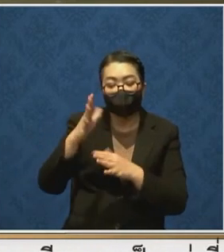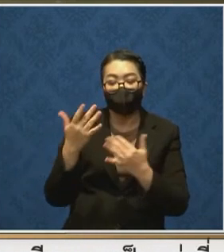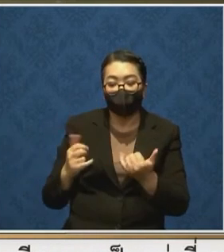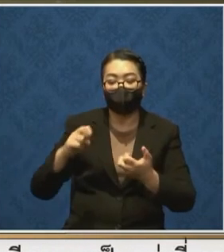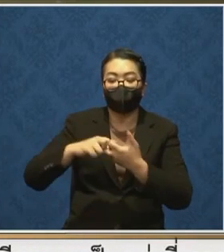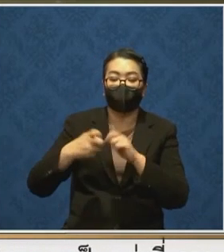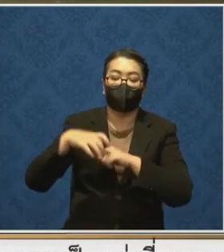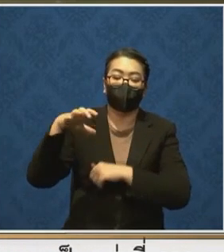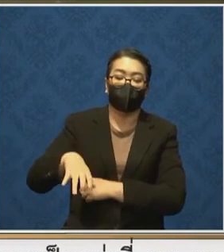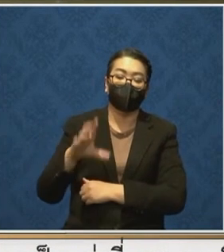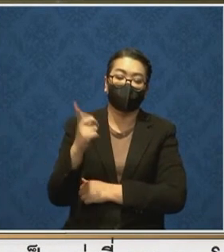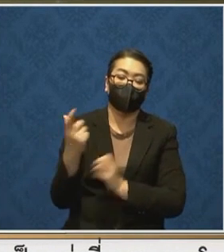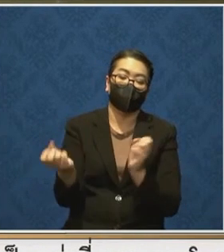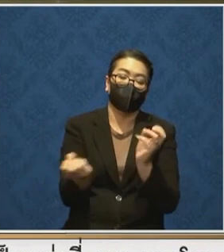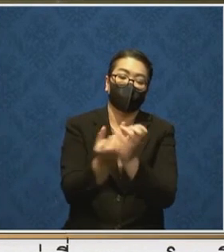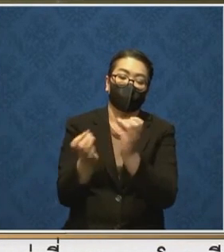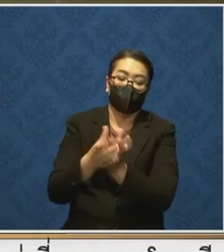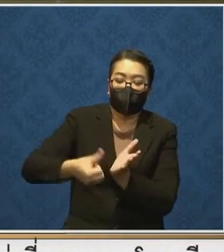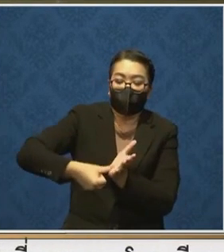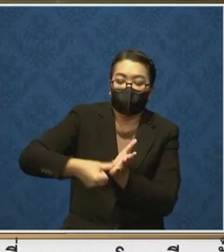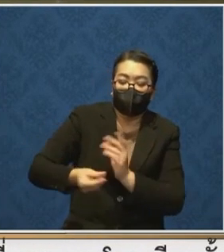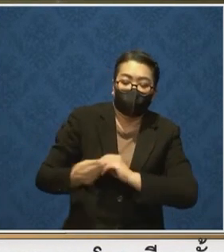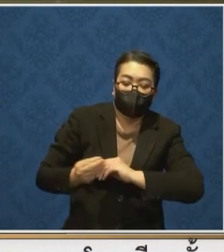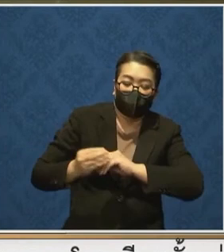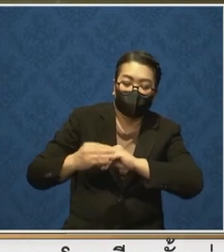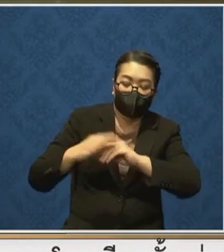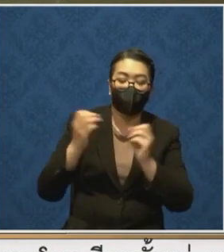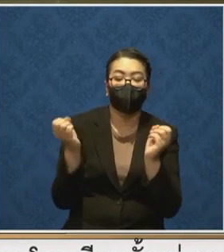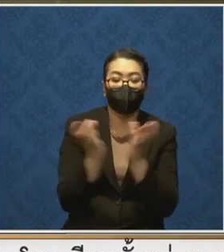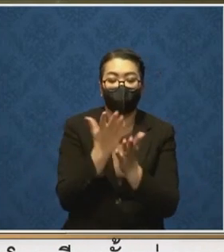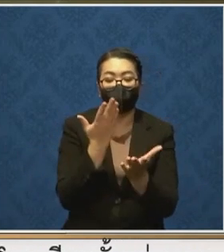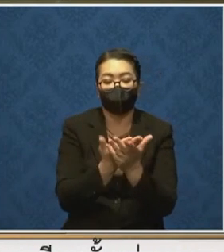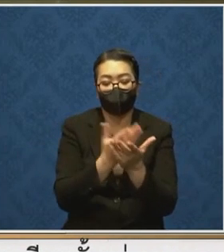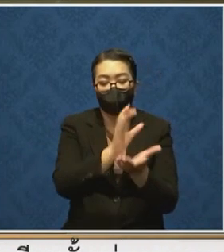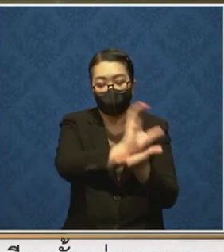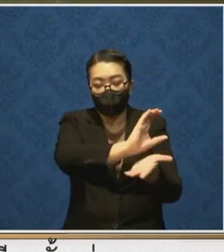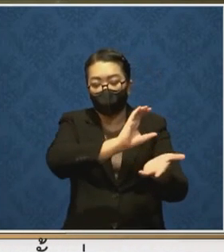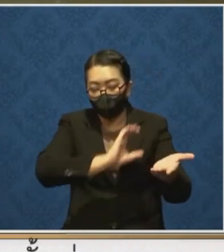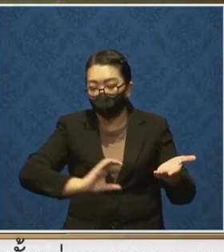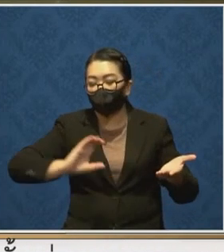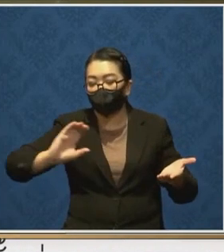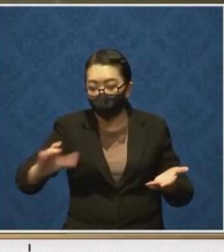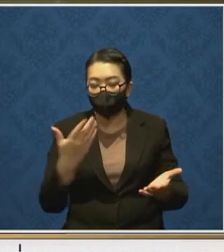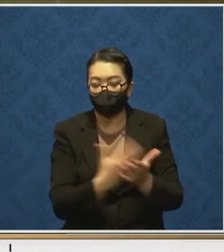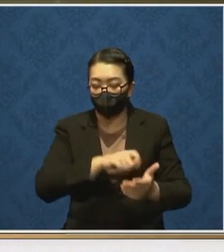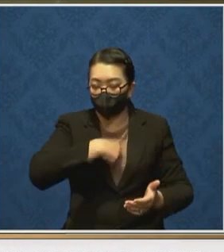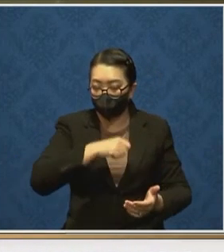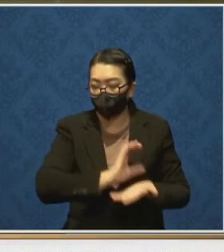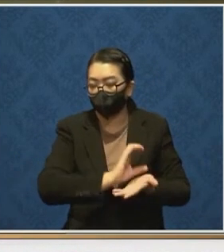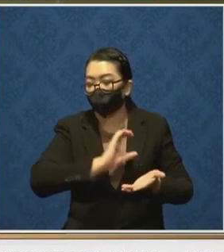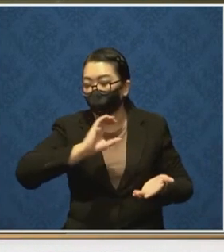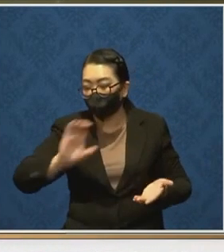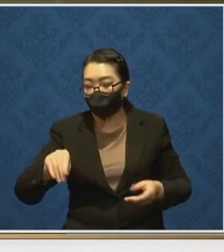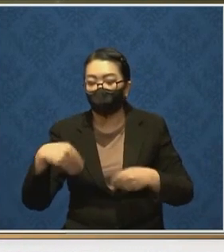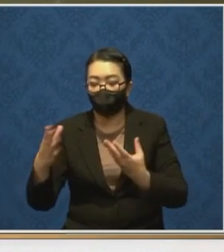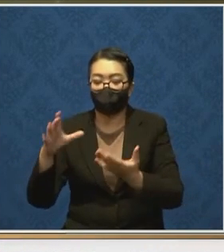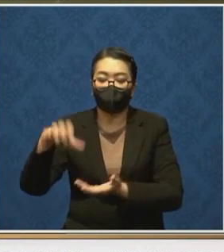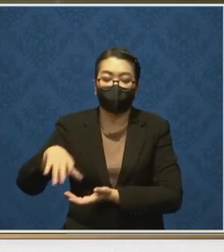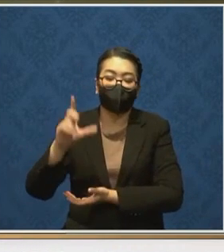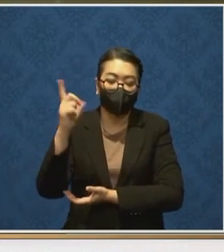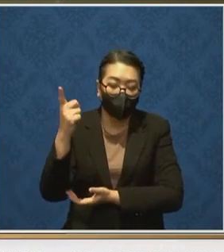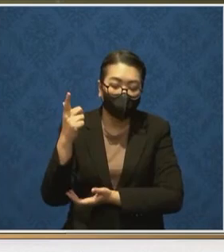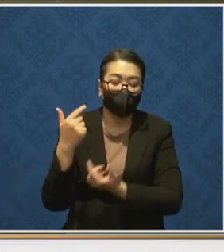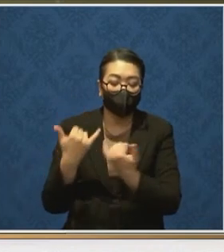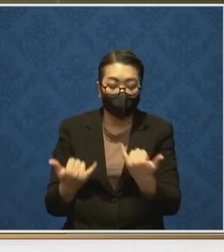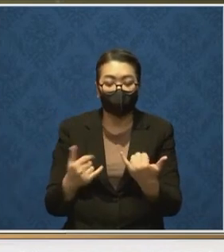าลปล่าย,เกิดความเสี่หายใหกประเทศกระทบต่องมุประมาณแผ่นดินประเทศเสีงแพ้ข replaceอาจจชใช้ค่าเสี่หายเป็ตัวเงินและที่ไาศรอยก่าน